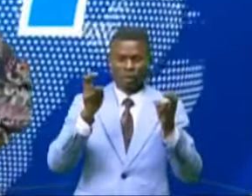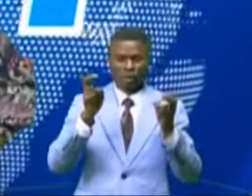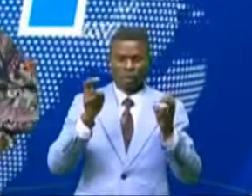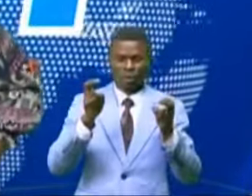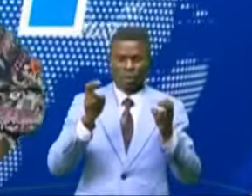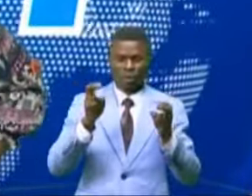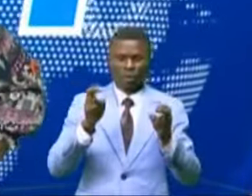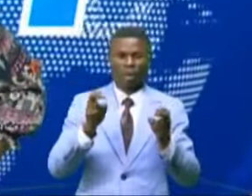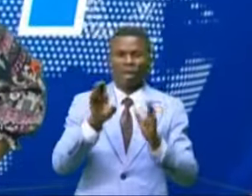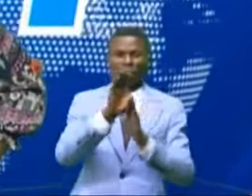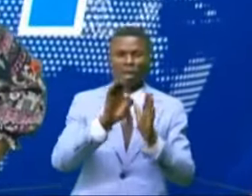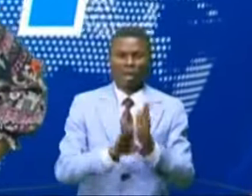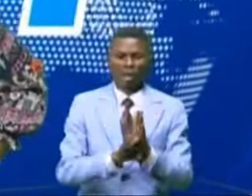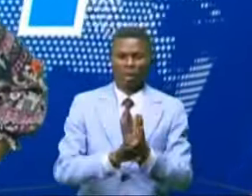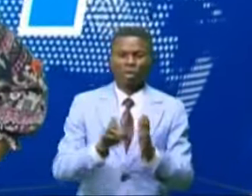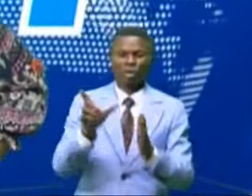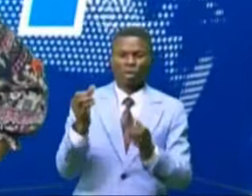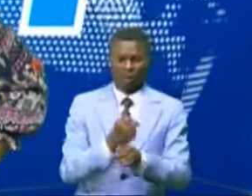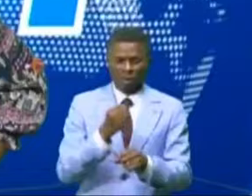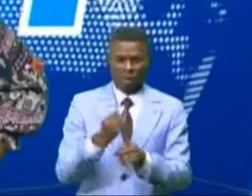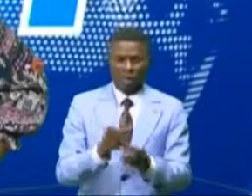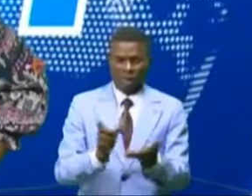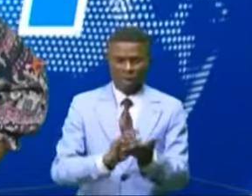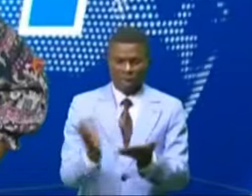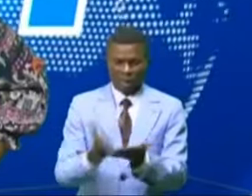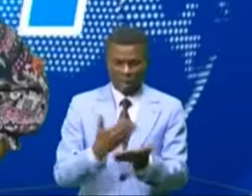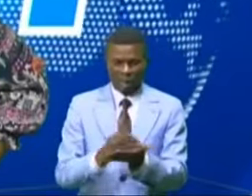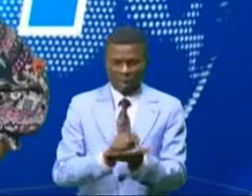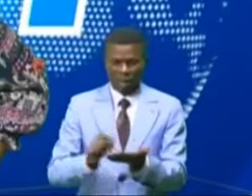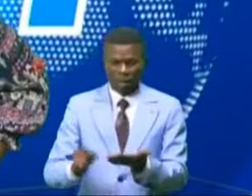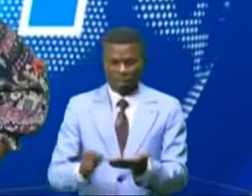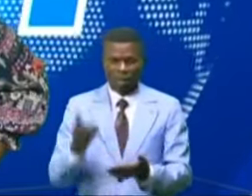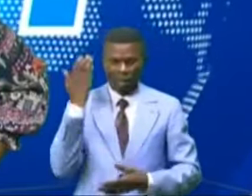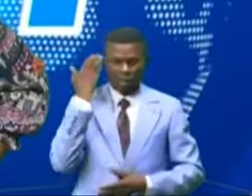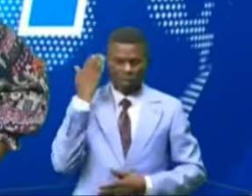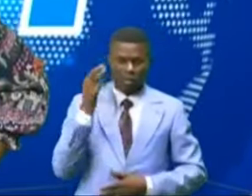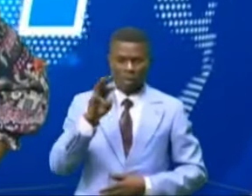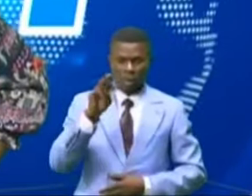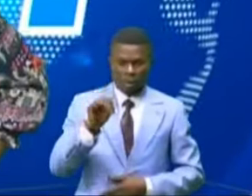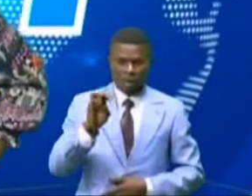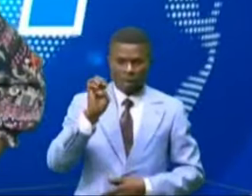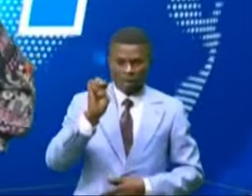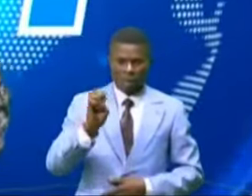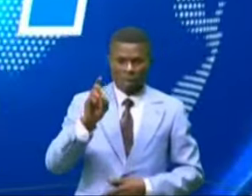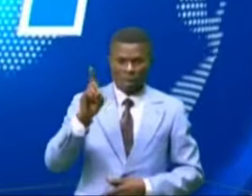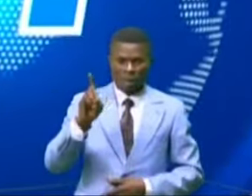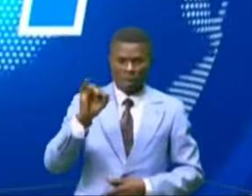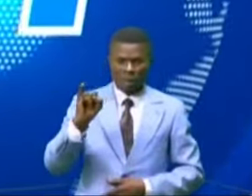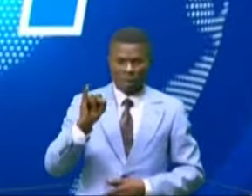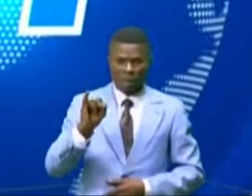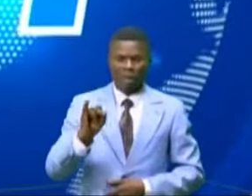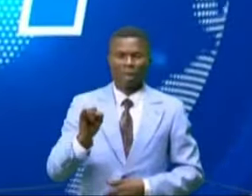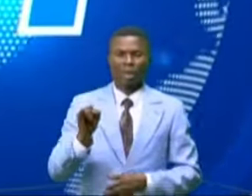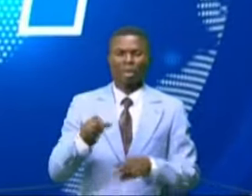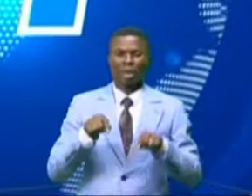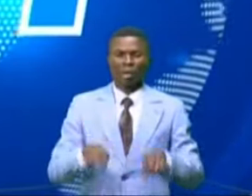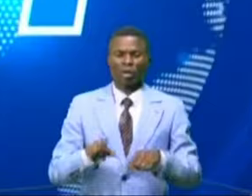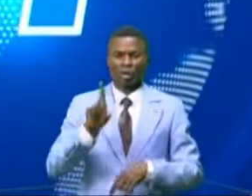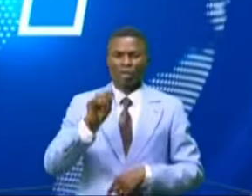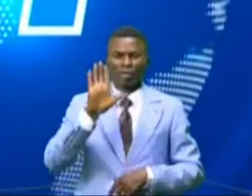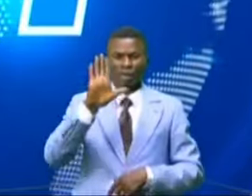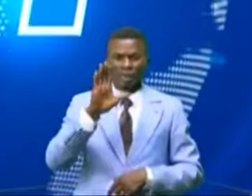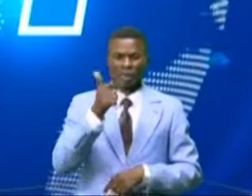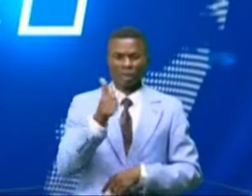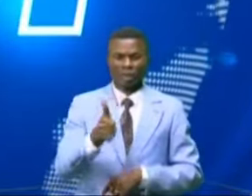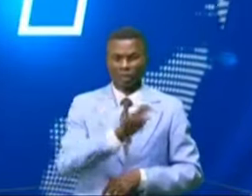au titre Code du travail, un livre écrit par Christian Emedi, publié par l'édition Concorde ce jeudi 25